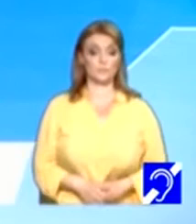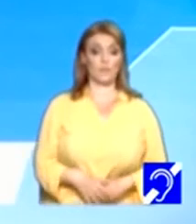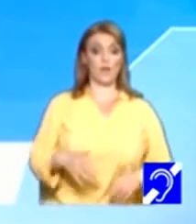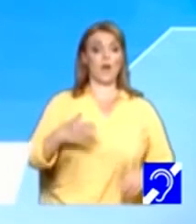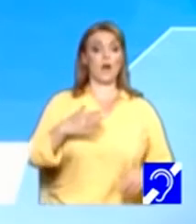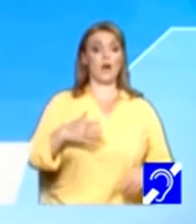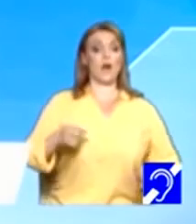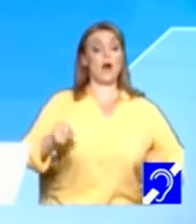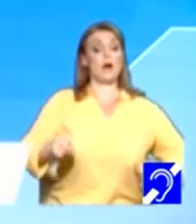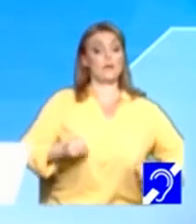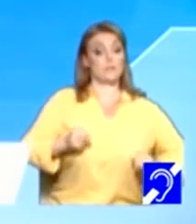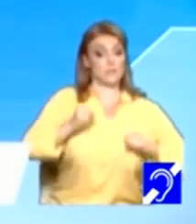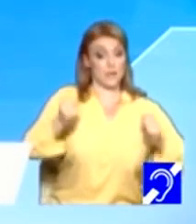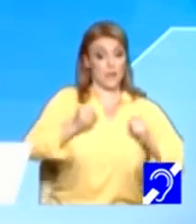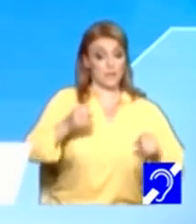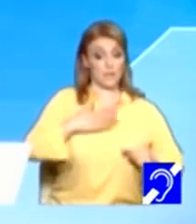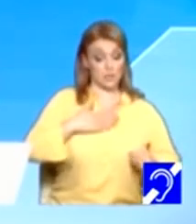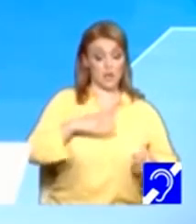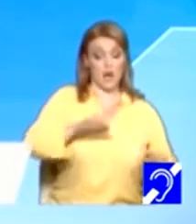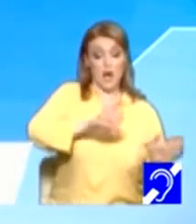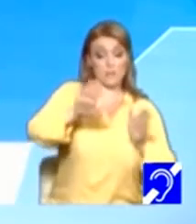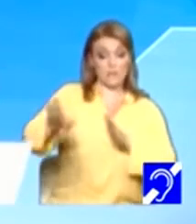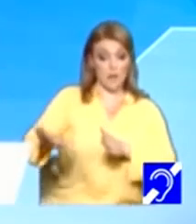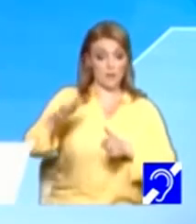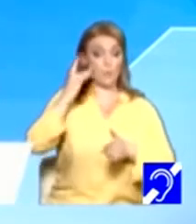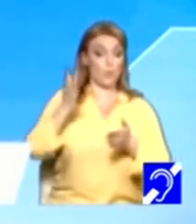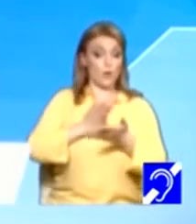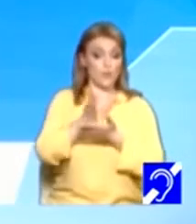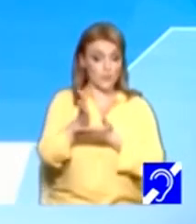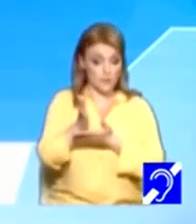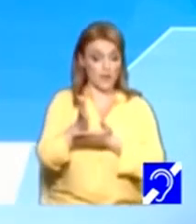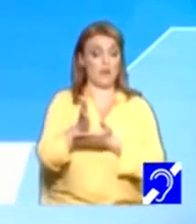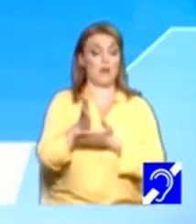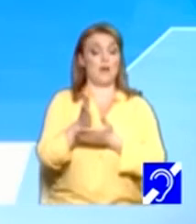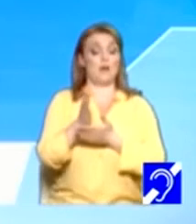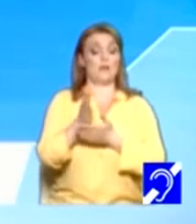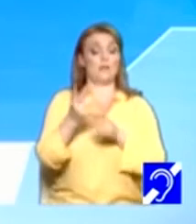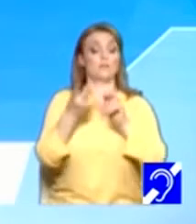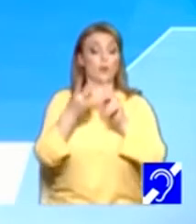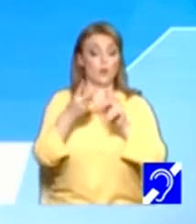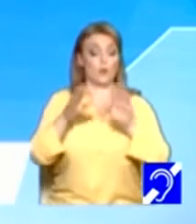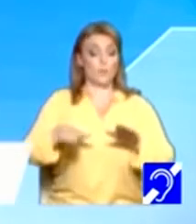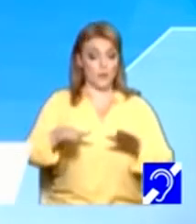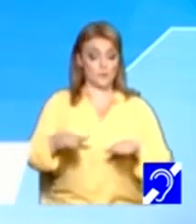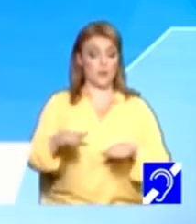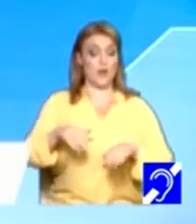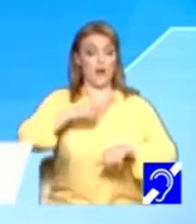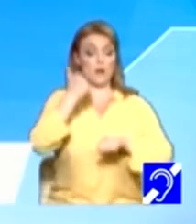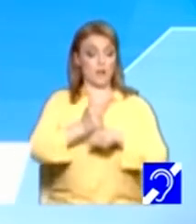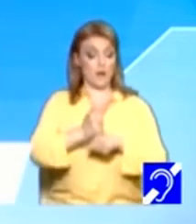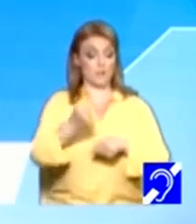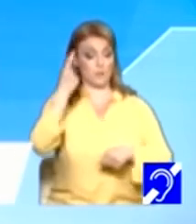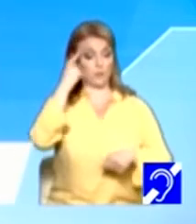efortul de a lăsa geopolitica pe planul 2 sau 3 și de a pune în capul cetățenilor prioritățile stringente pe care ei le